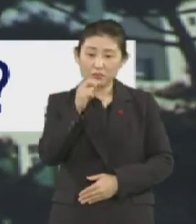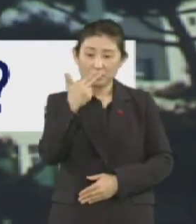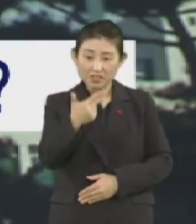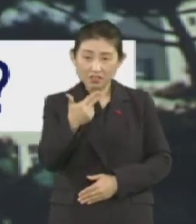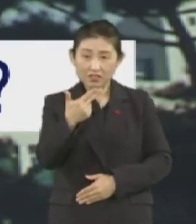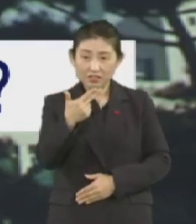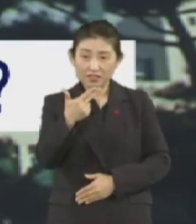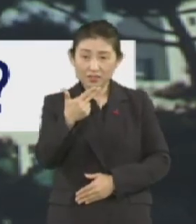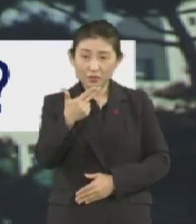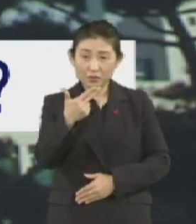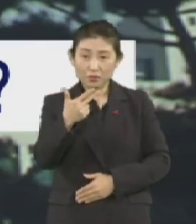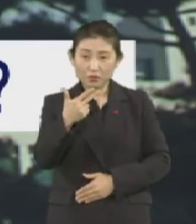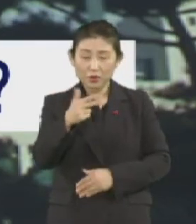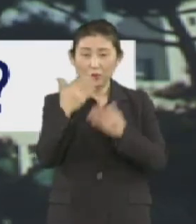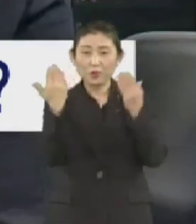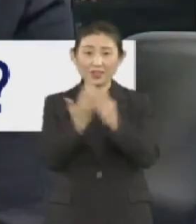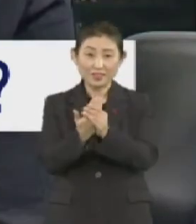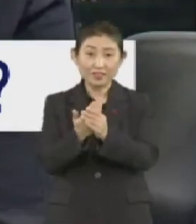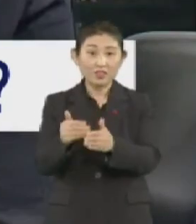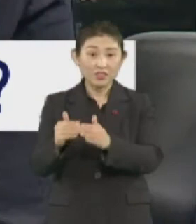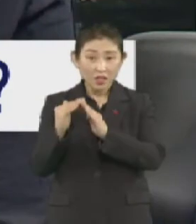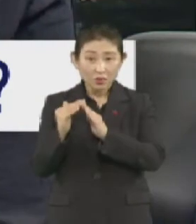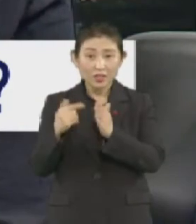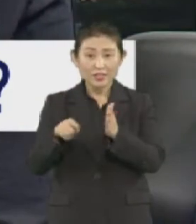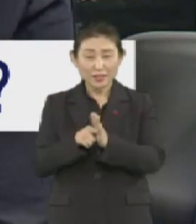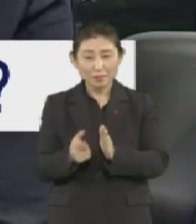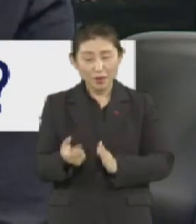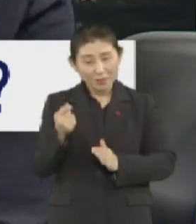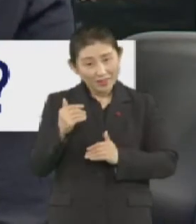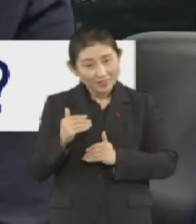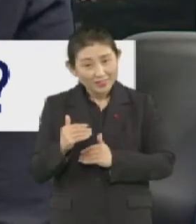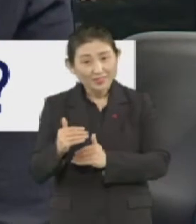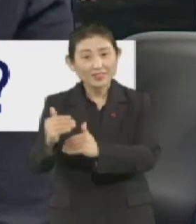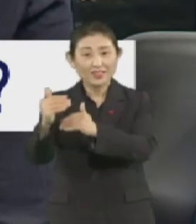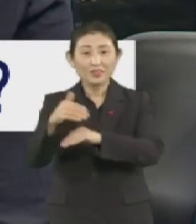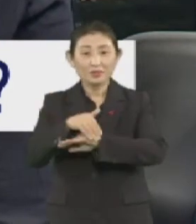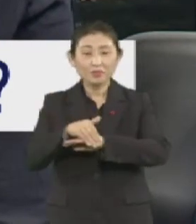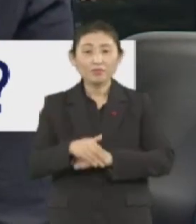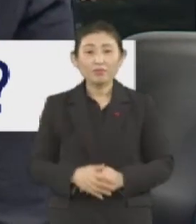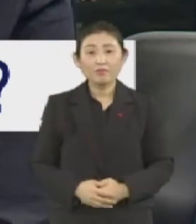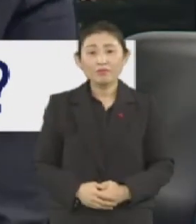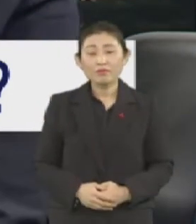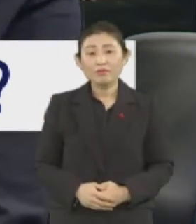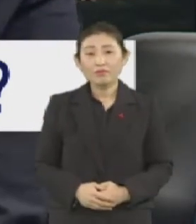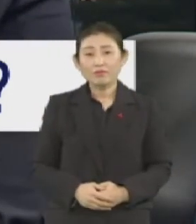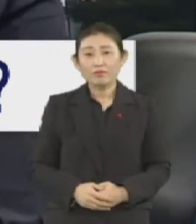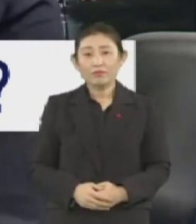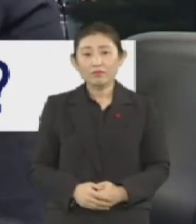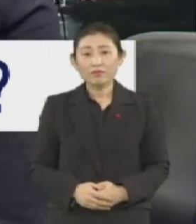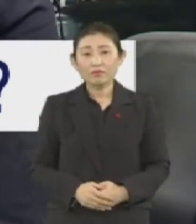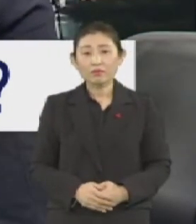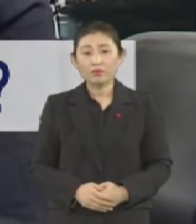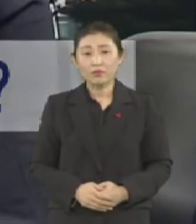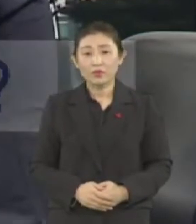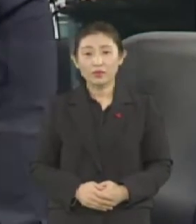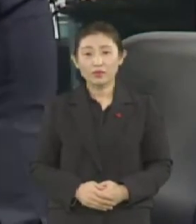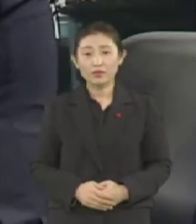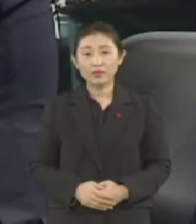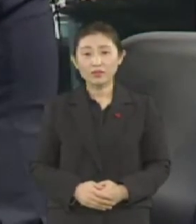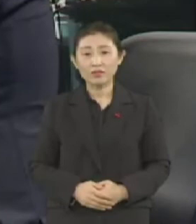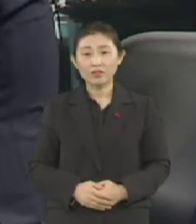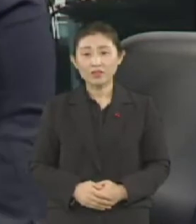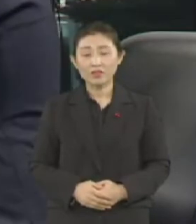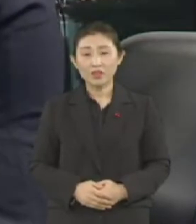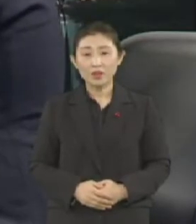2027년도까지 이 사업이 준공될 수 있도록 빠른 시간 내에 착공을 해나가도록 하겠습니다. 이제 올 한해가